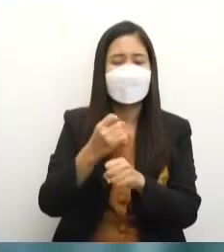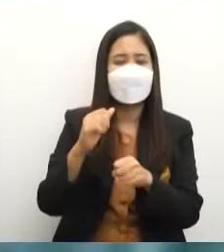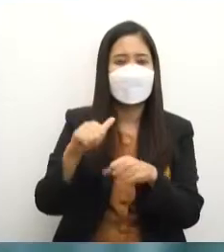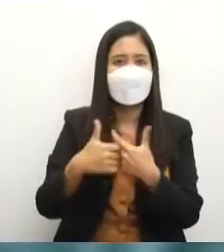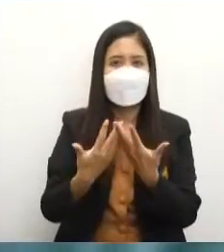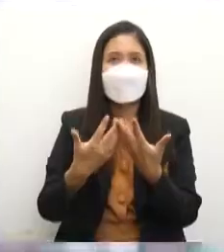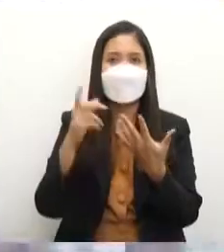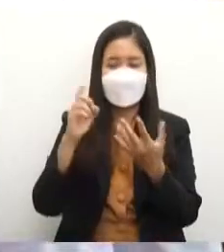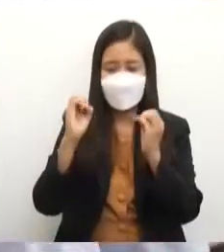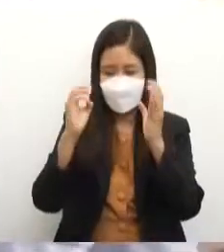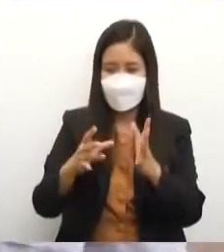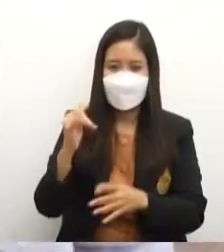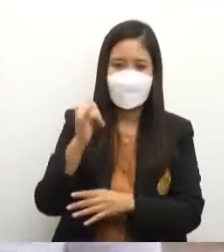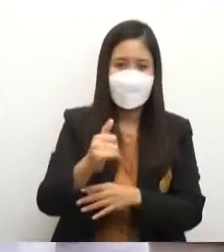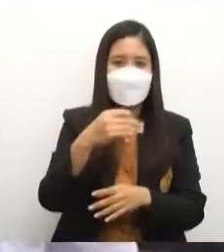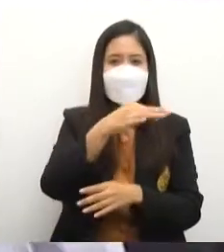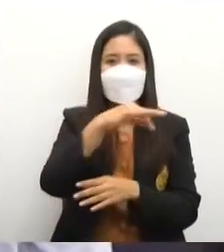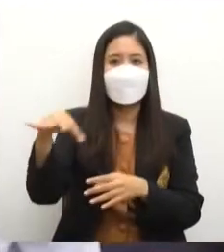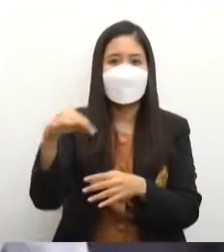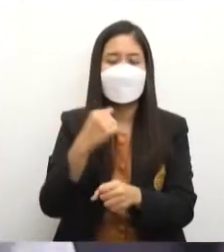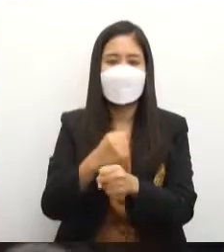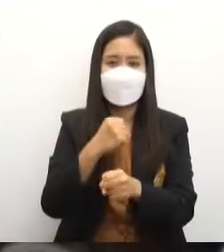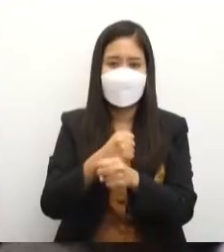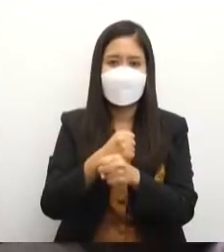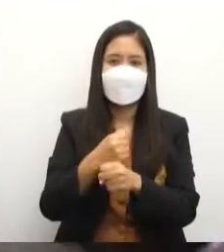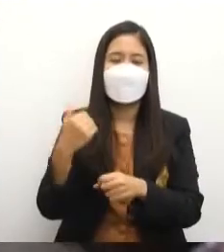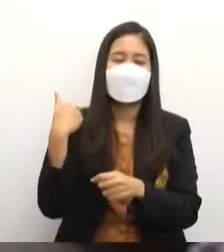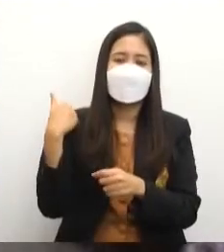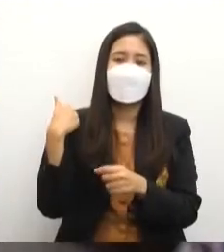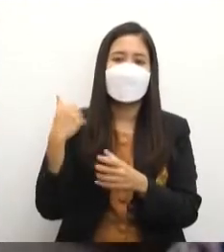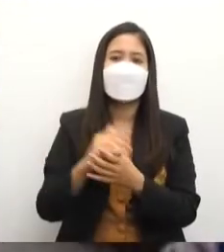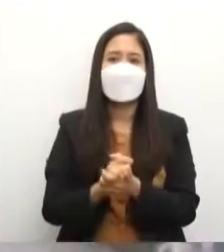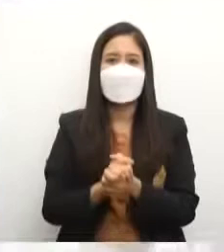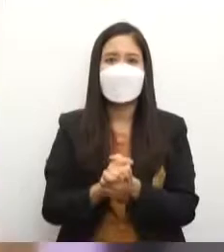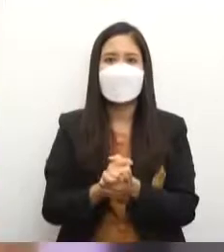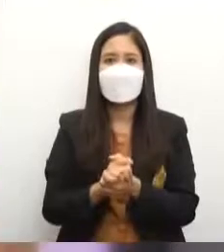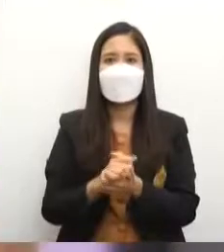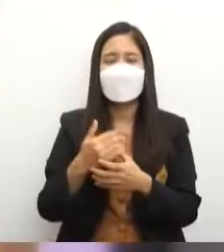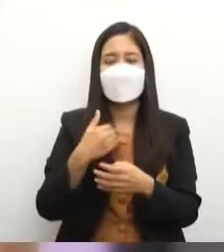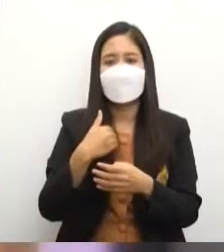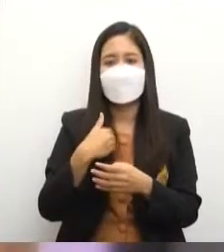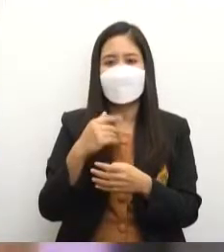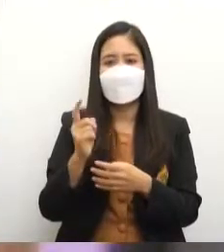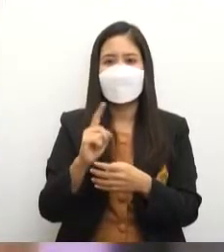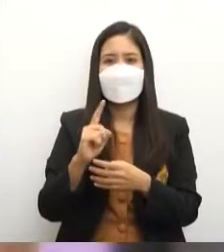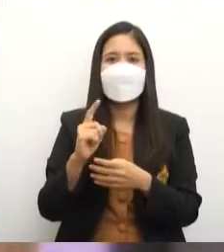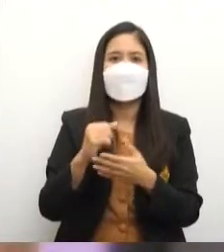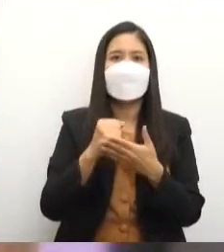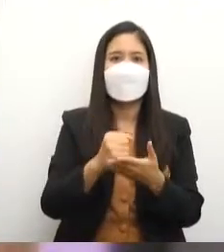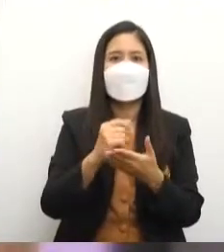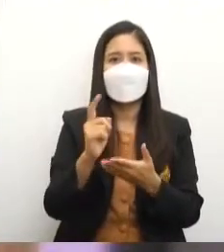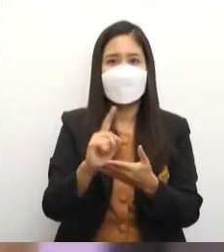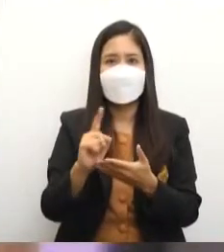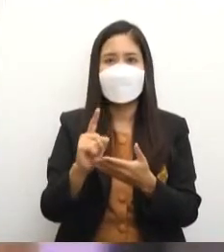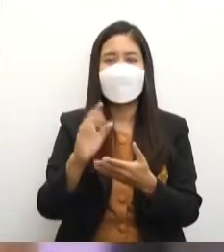างเงี้ยค่ะแล้วต่อไปก็จะมีขั้นตอนสุดท้ายที่ได้ผลที่ได้นะคะผู้ปก